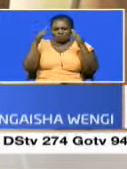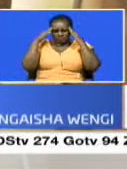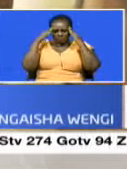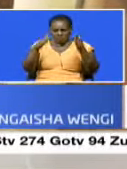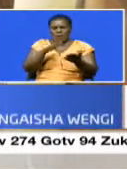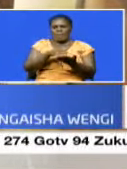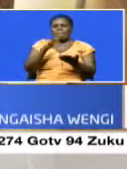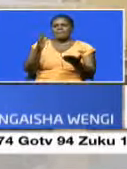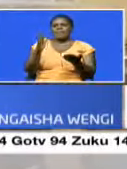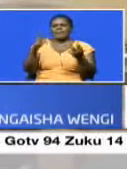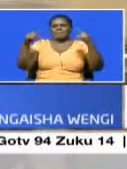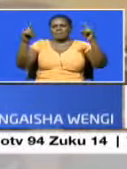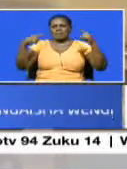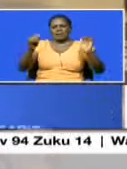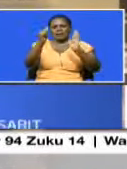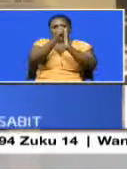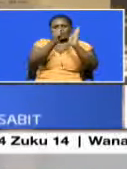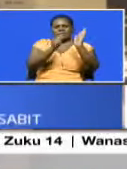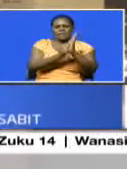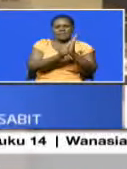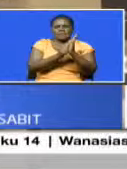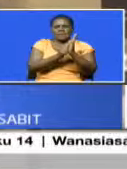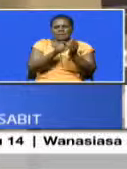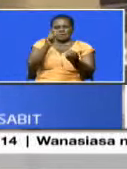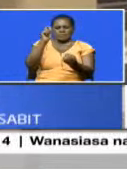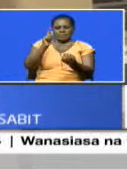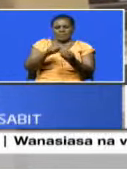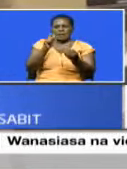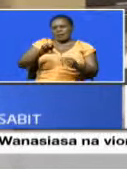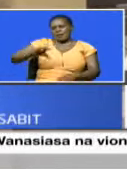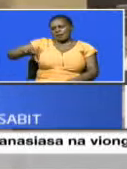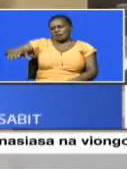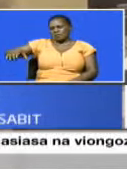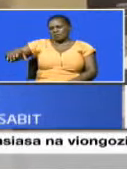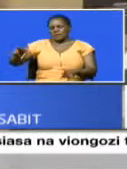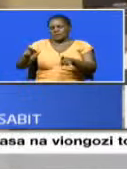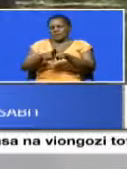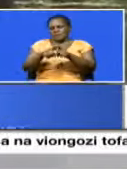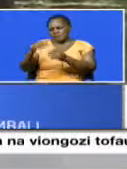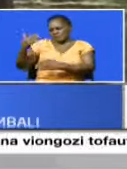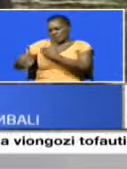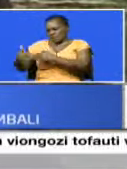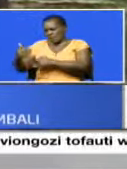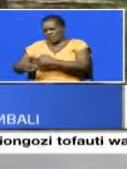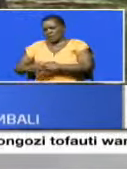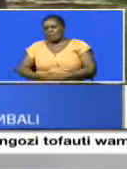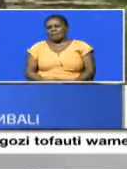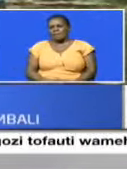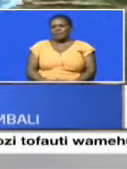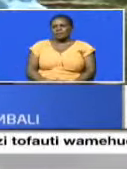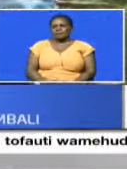muhimu katika kuendeleza ajenda ya huduma za maabara katika kaunti na maeneo jirani.